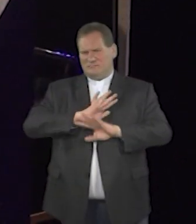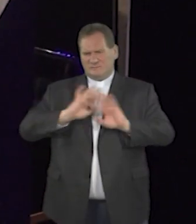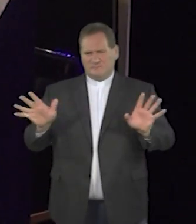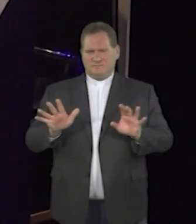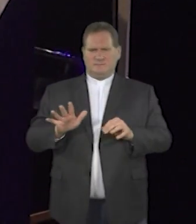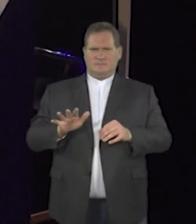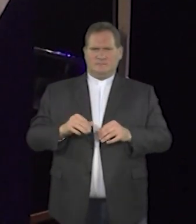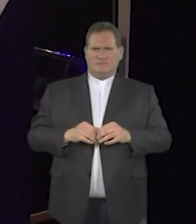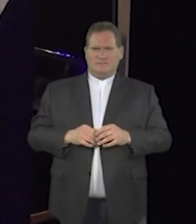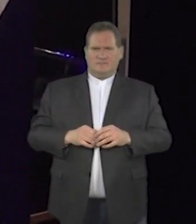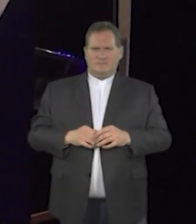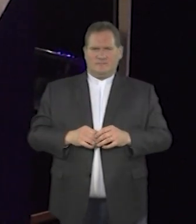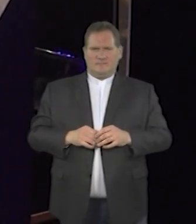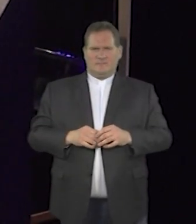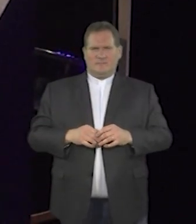to rada.